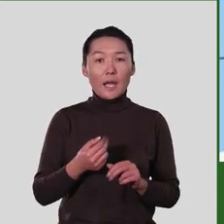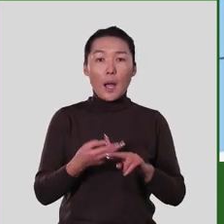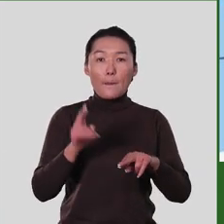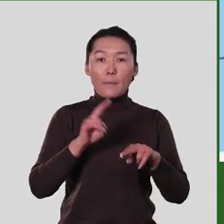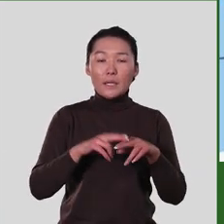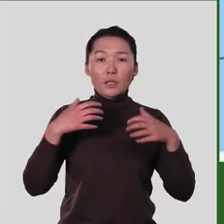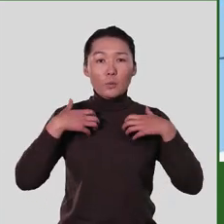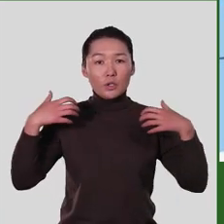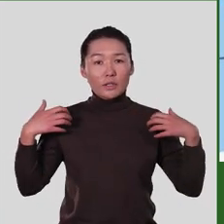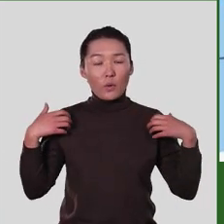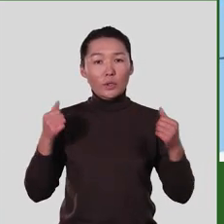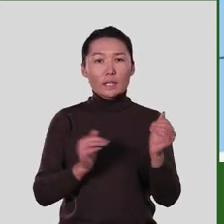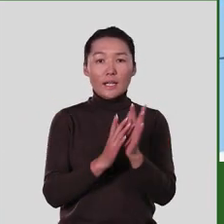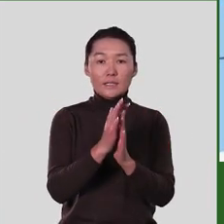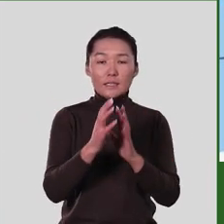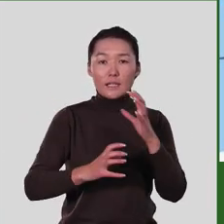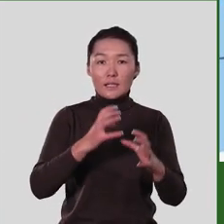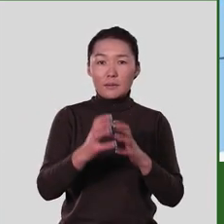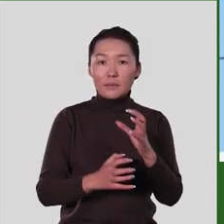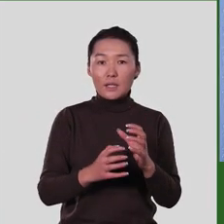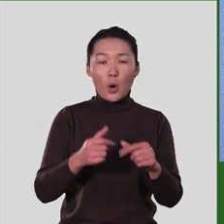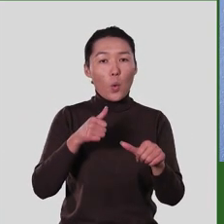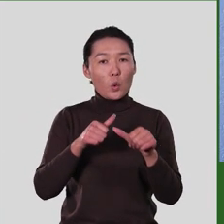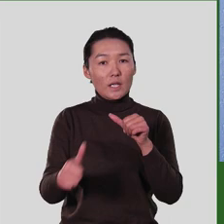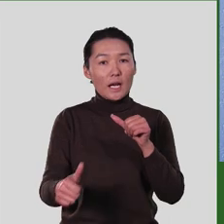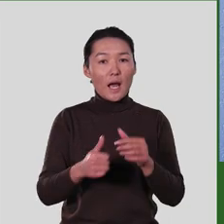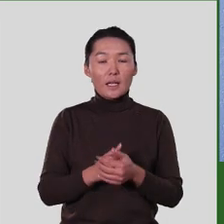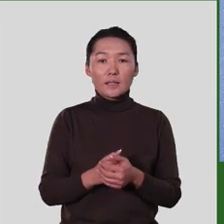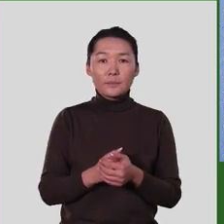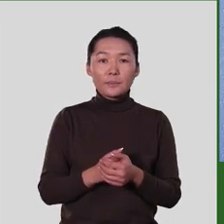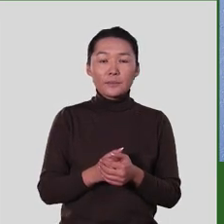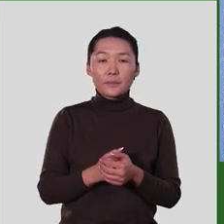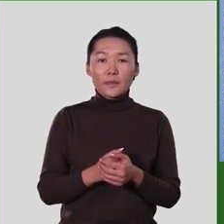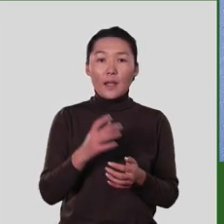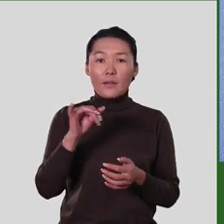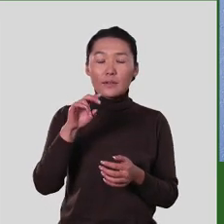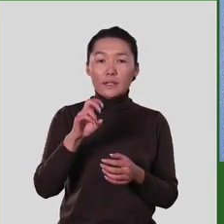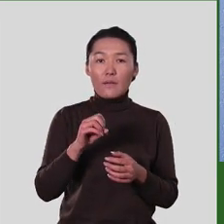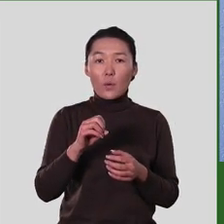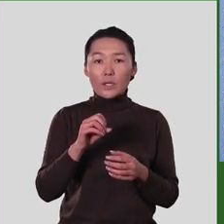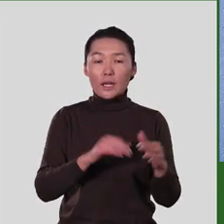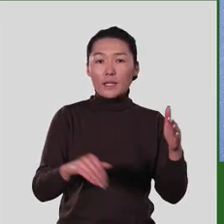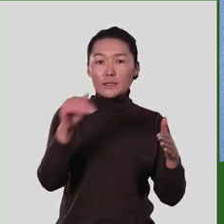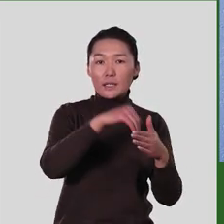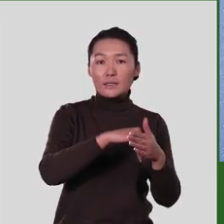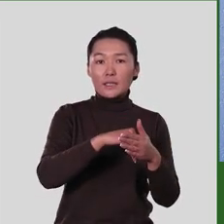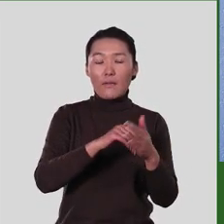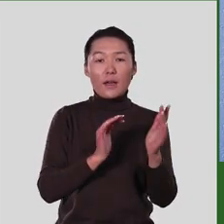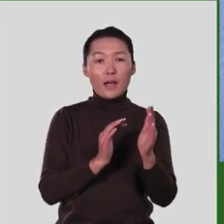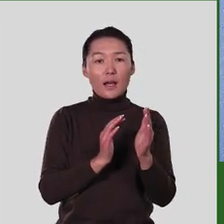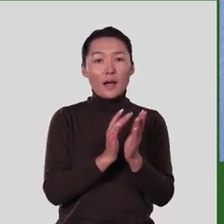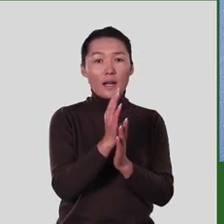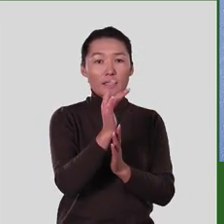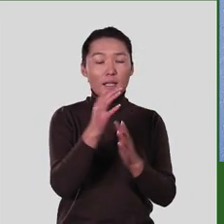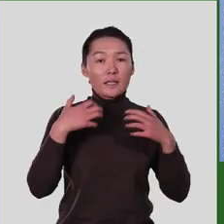и растительный мир просто уникален. Видовой состав растений и животных отличается